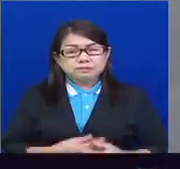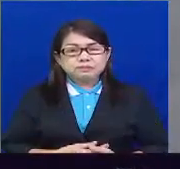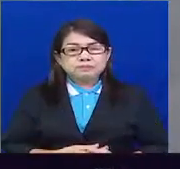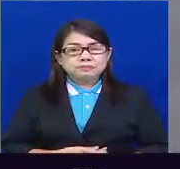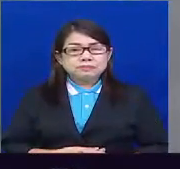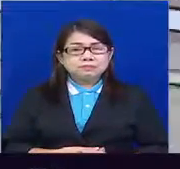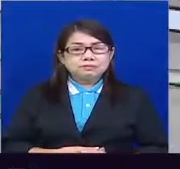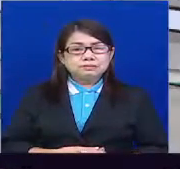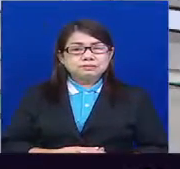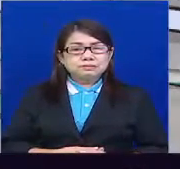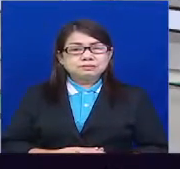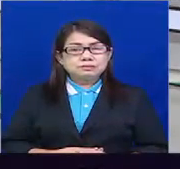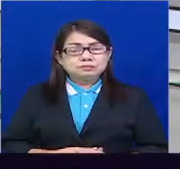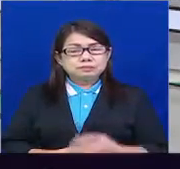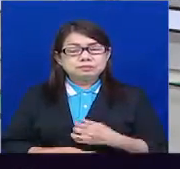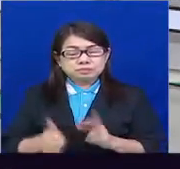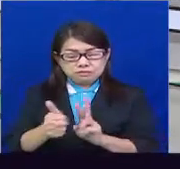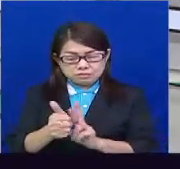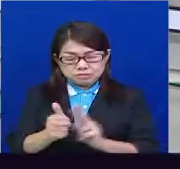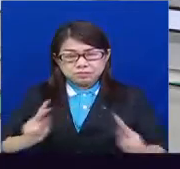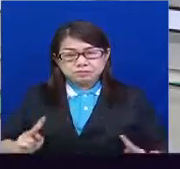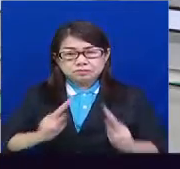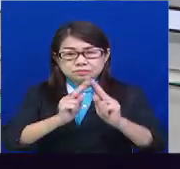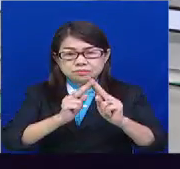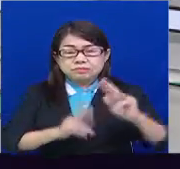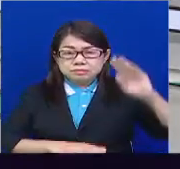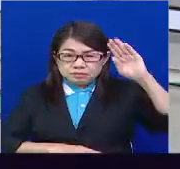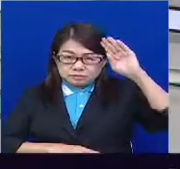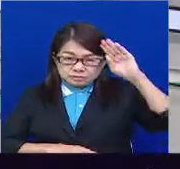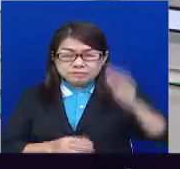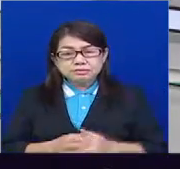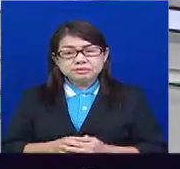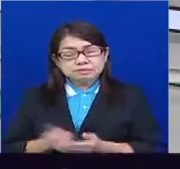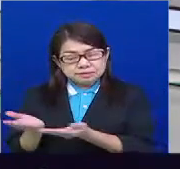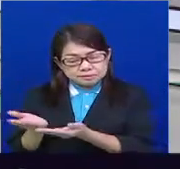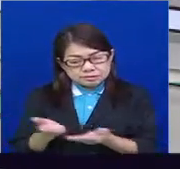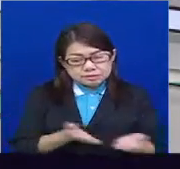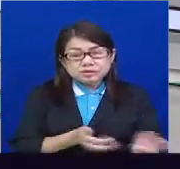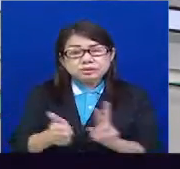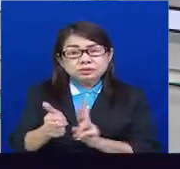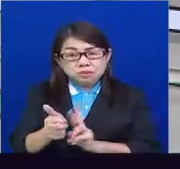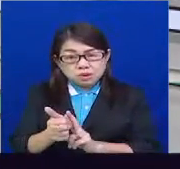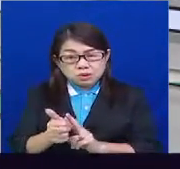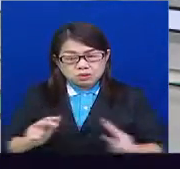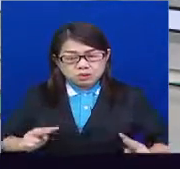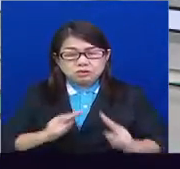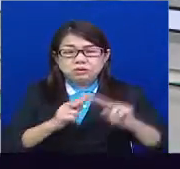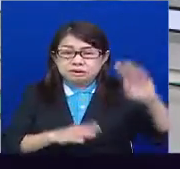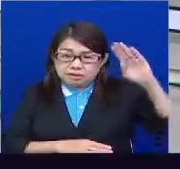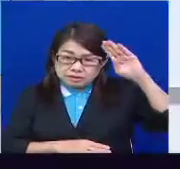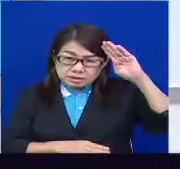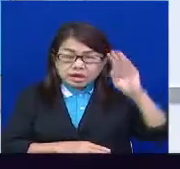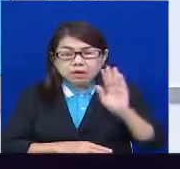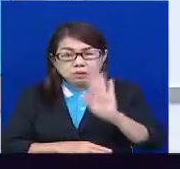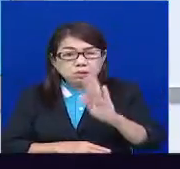ที่รัฐมนตรีช่วยว่าการกระทรวงกลาโหมนะครับให้การต้อนรับผู้ช่วยรัฐมนตรีว่าการกระทรวงกลาโหมญี่ปุ่นด้านกิจการต่าง